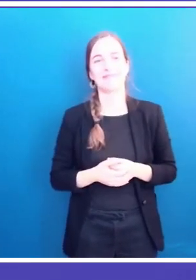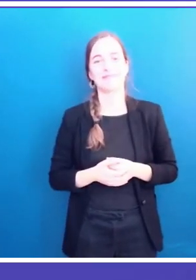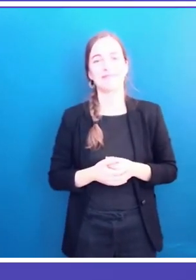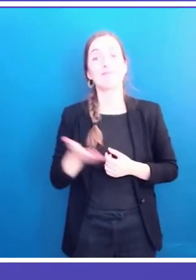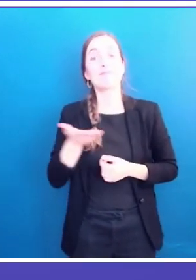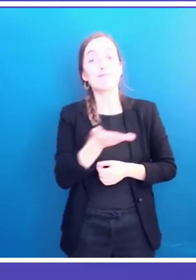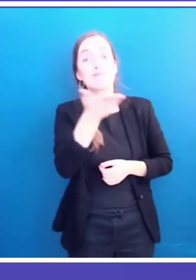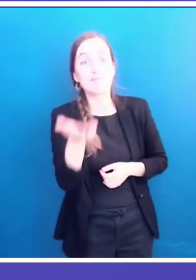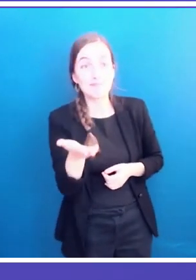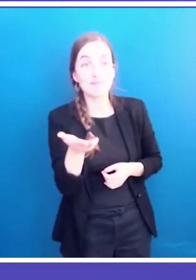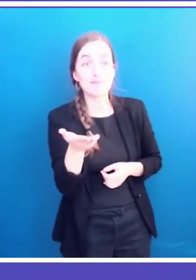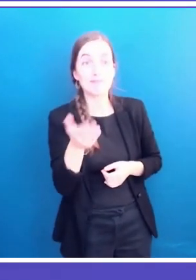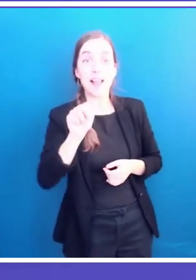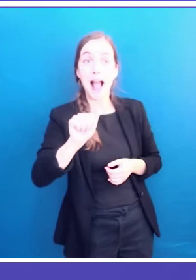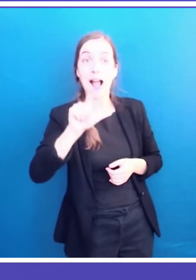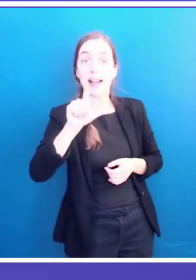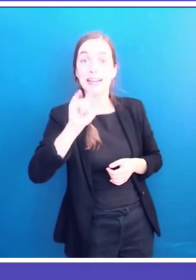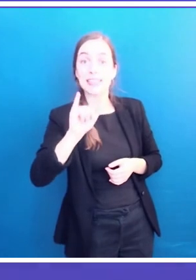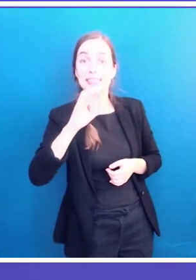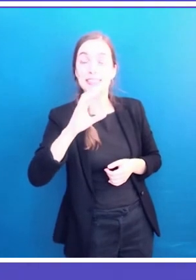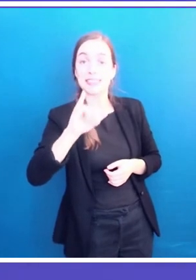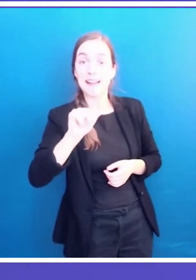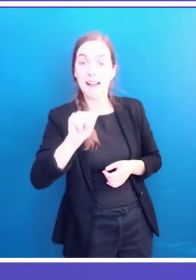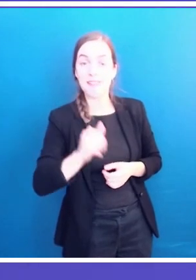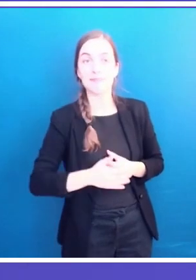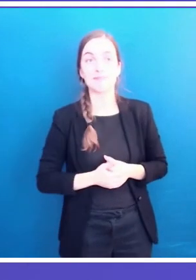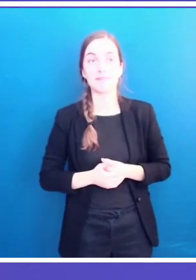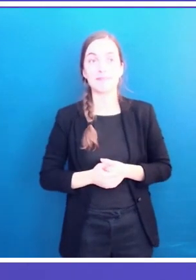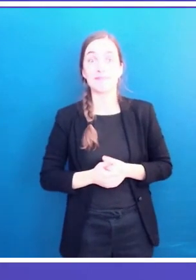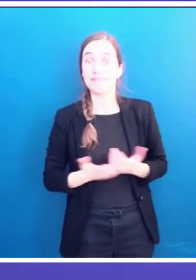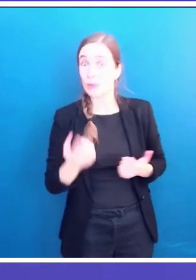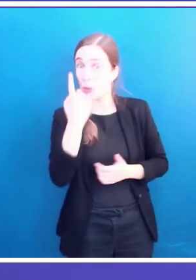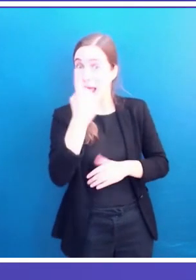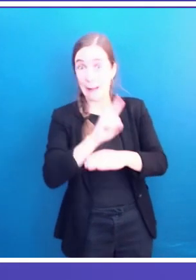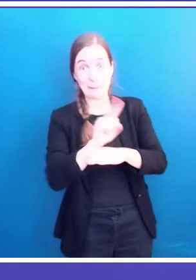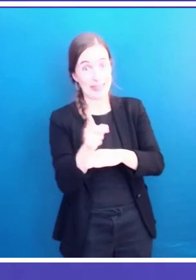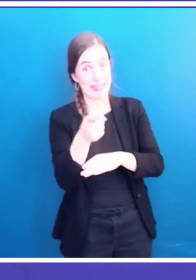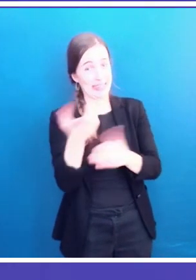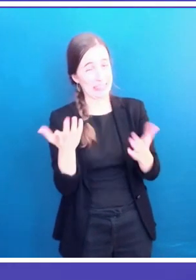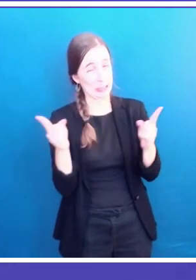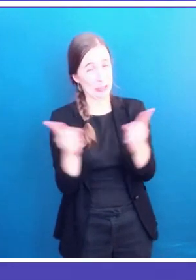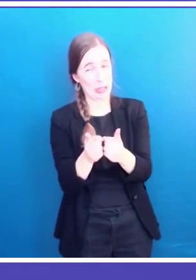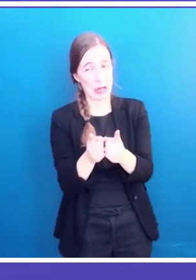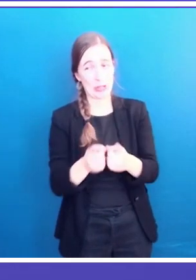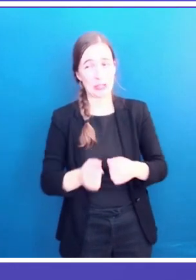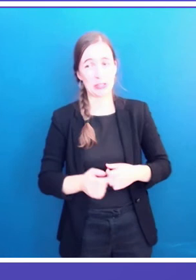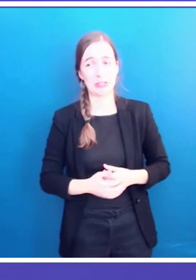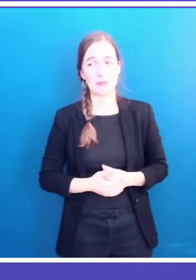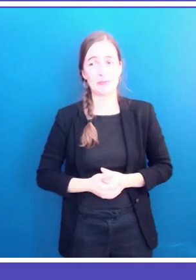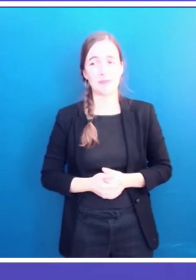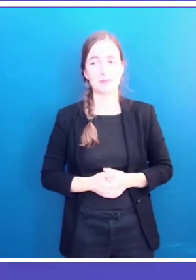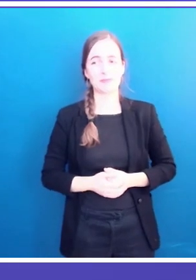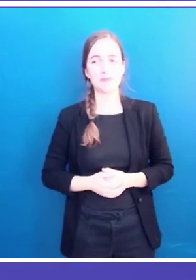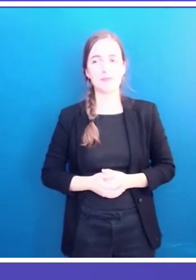رجاء، لأن نتأخرنا والوقت ضيق. أليسيا